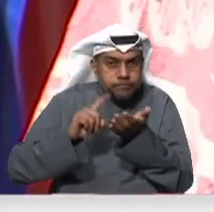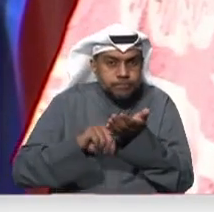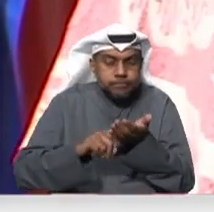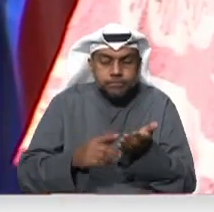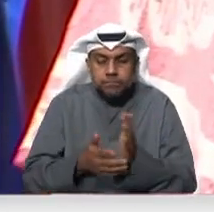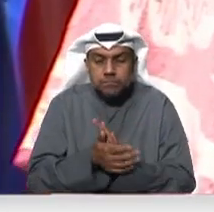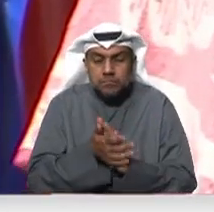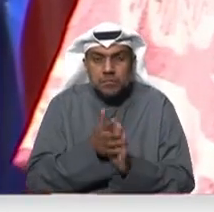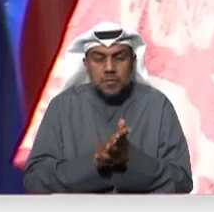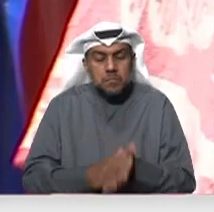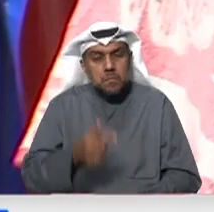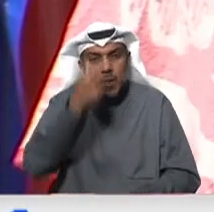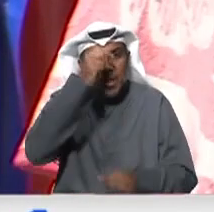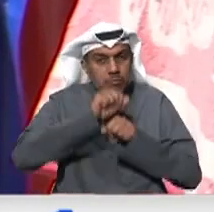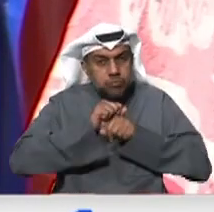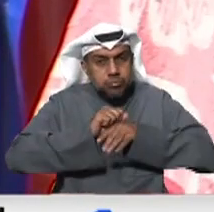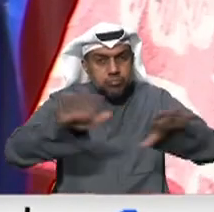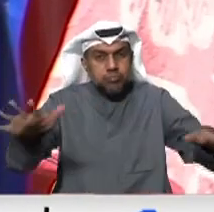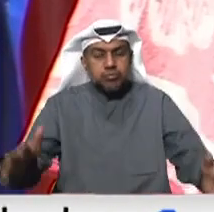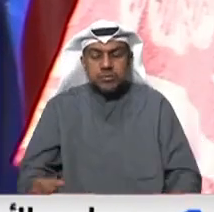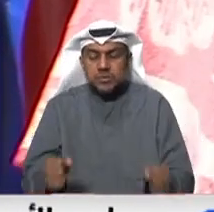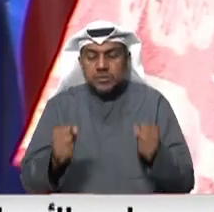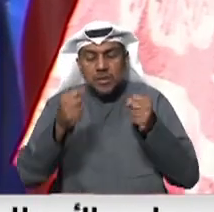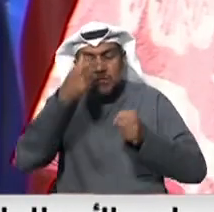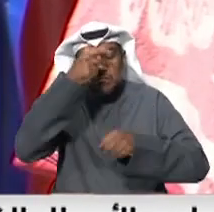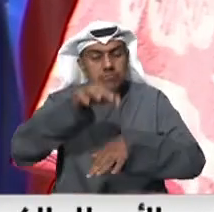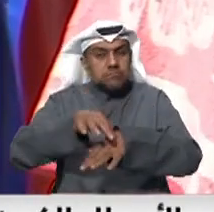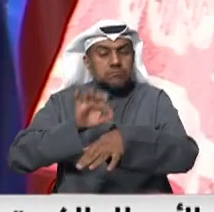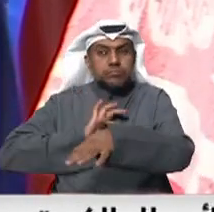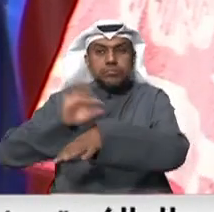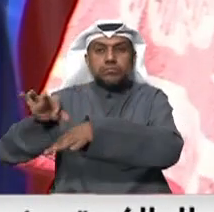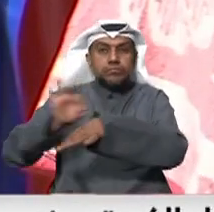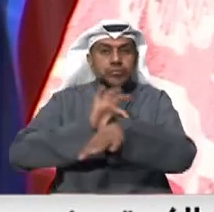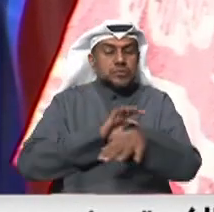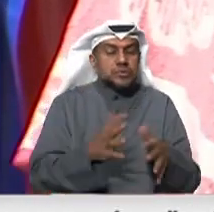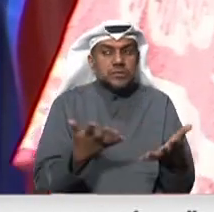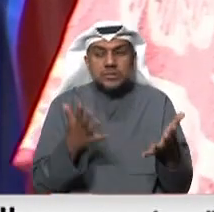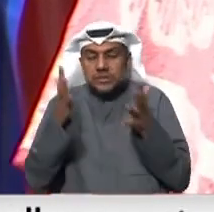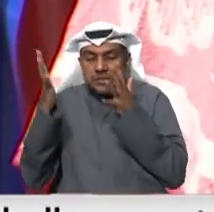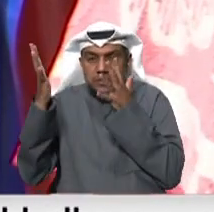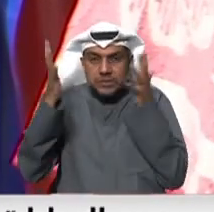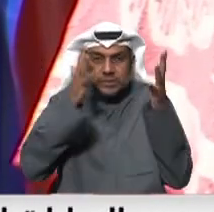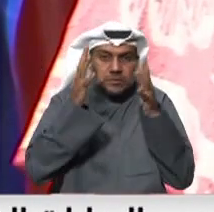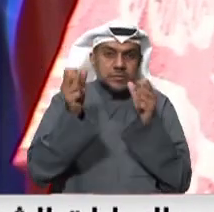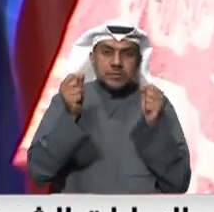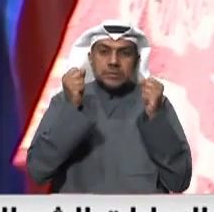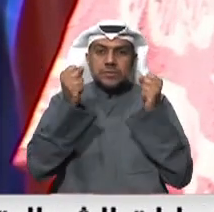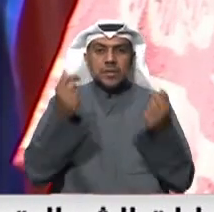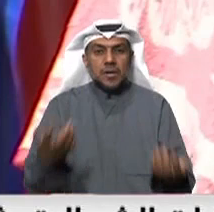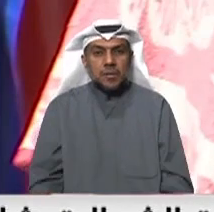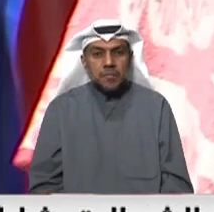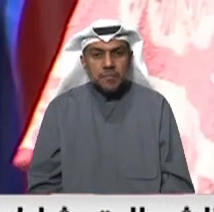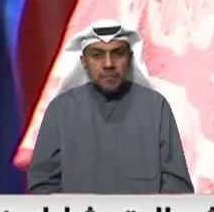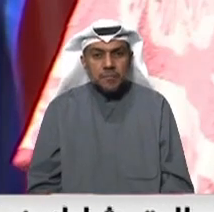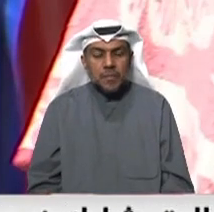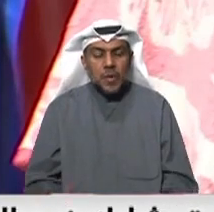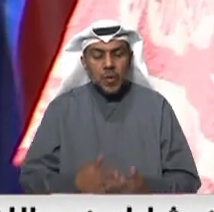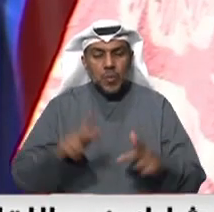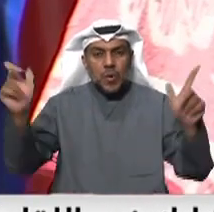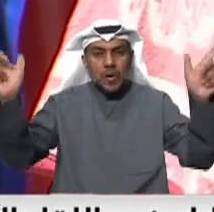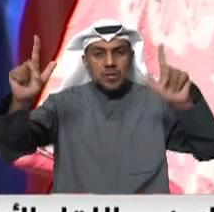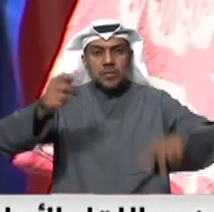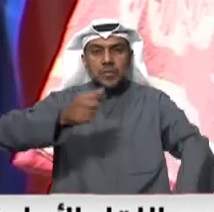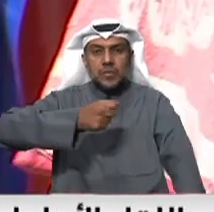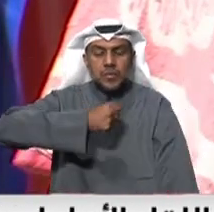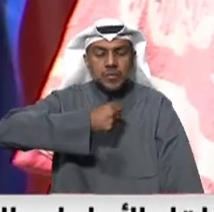بتفشي الأمراض والأوبئة بين صفوف النازحين والمشردين في مراكز اللجوء. عبد الرحيم أبو كويك، تلفزيون